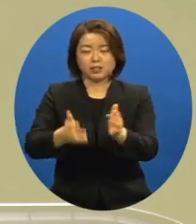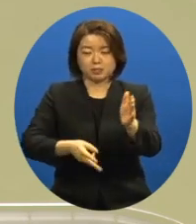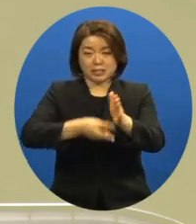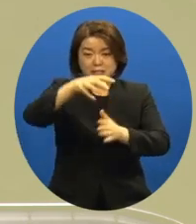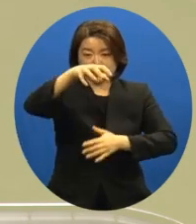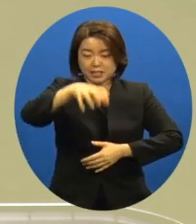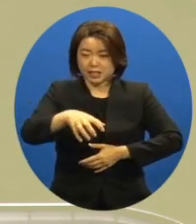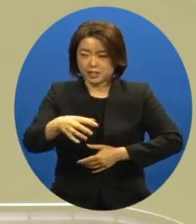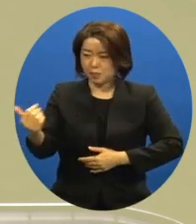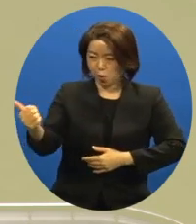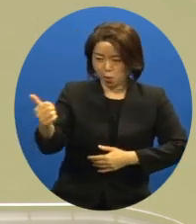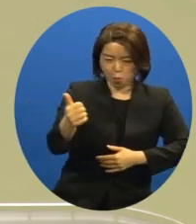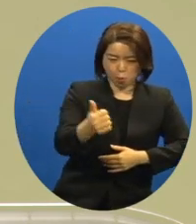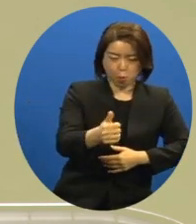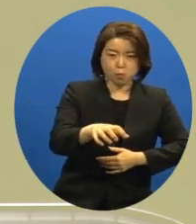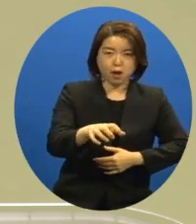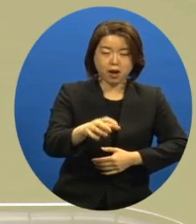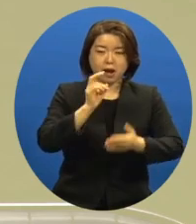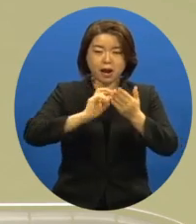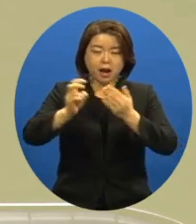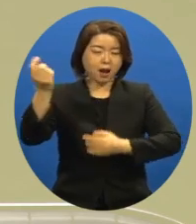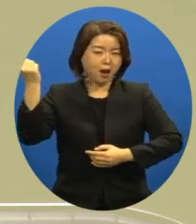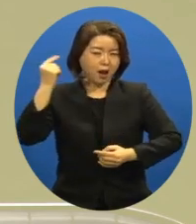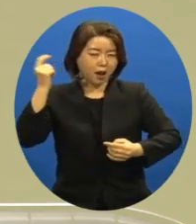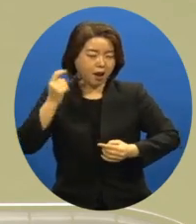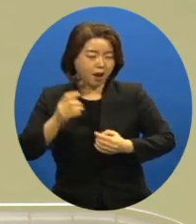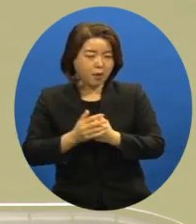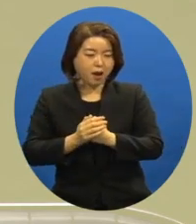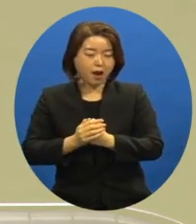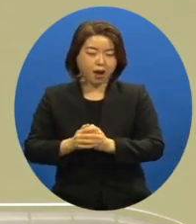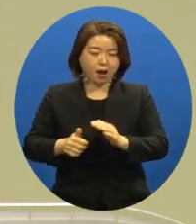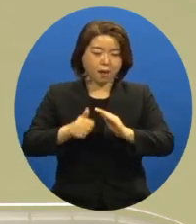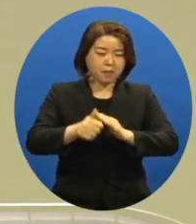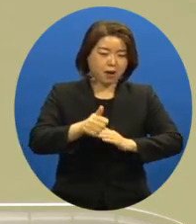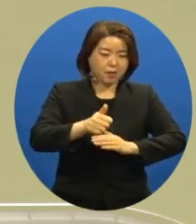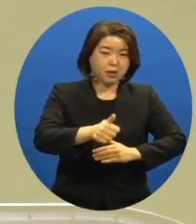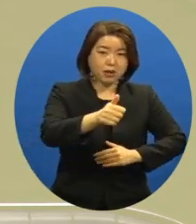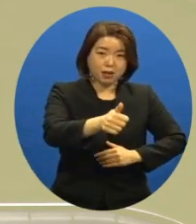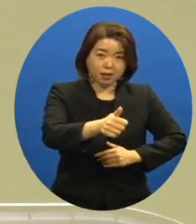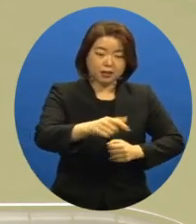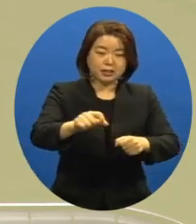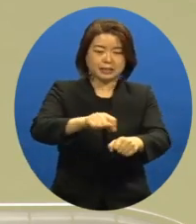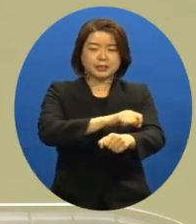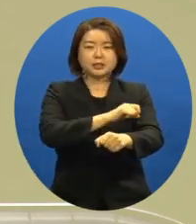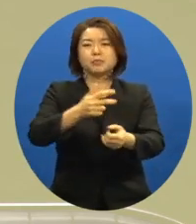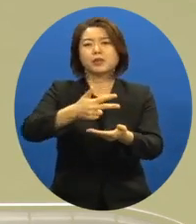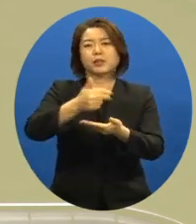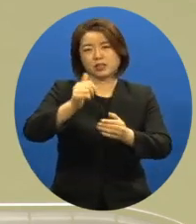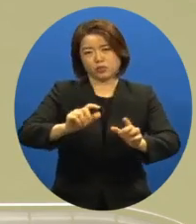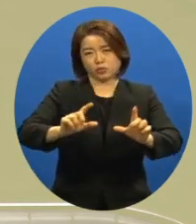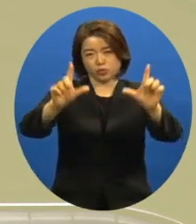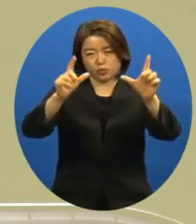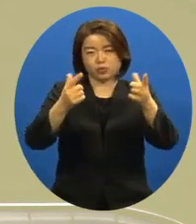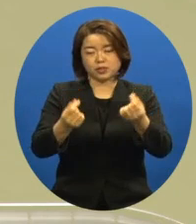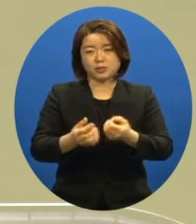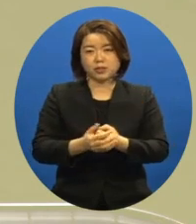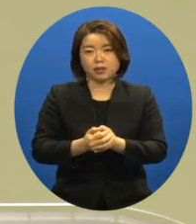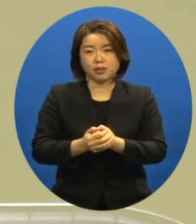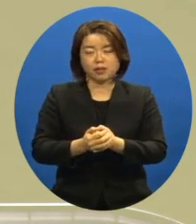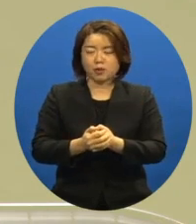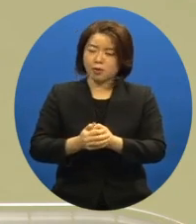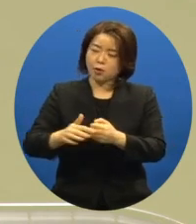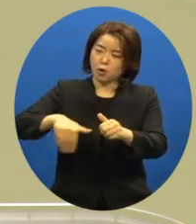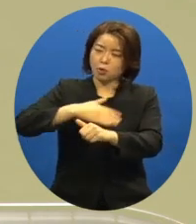그 찬양을 들으시면서 예루살렘에 들어가는 그런 특별한 주일입니다. 전혀 분위기가